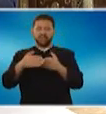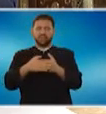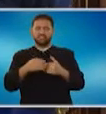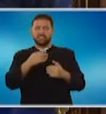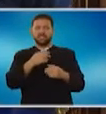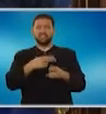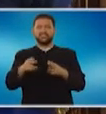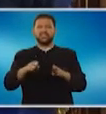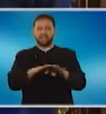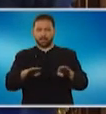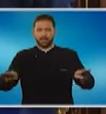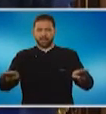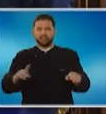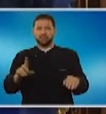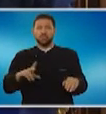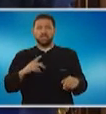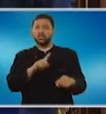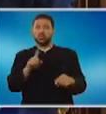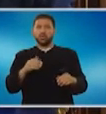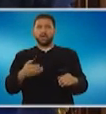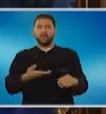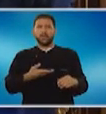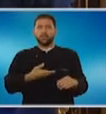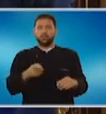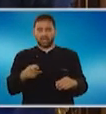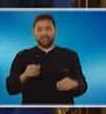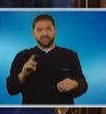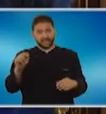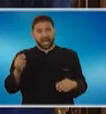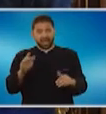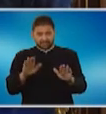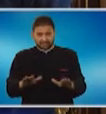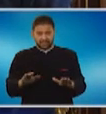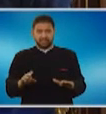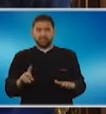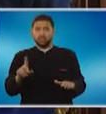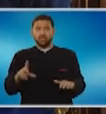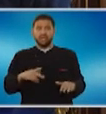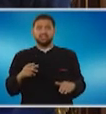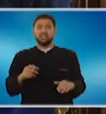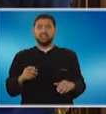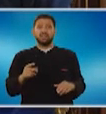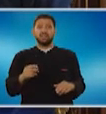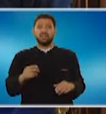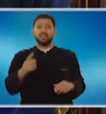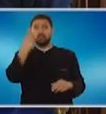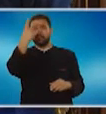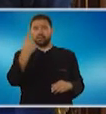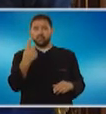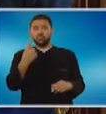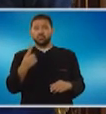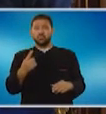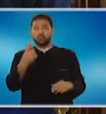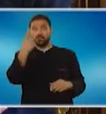Mese, nu stă doar preotul. Preotul stă și el, dar el nu-i personajul principal acolo. Personajul